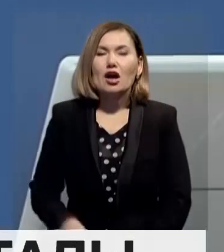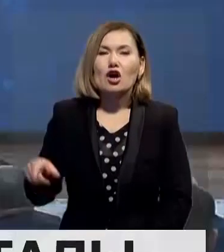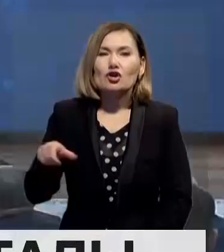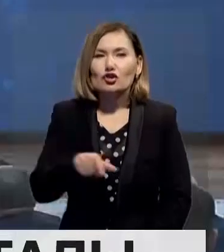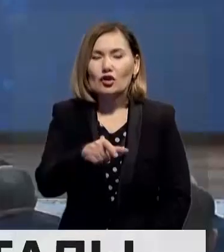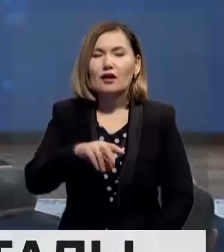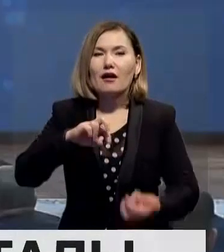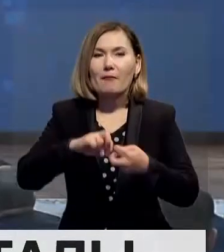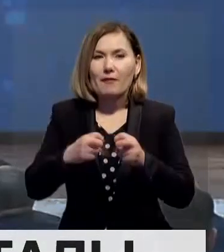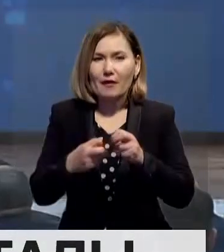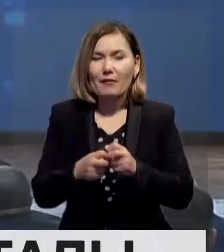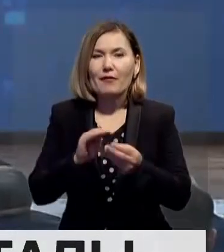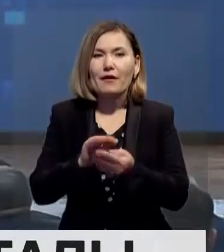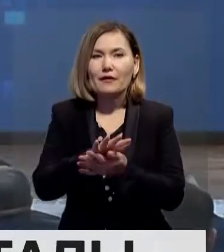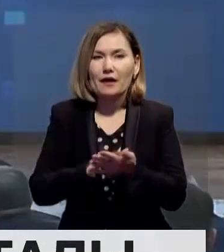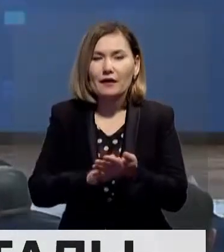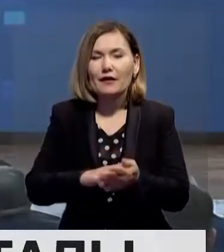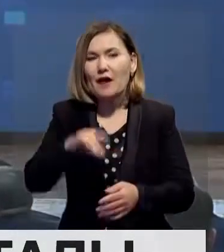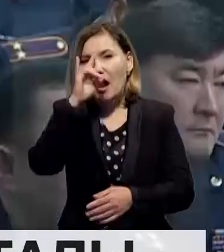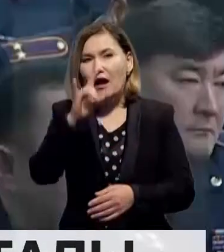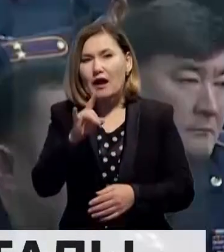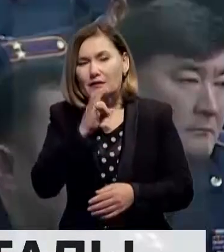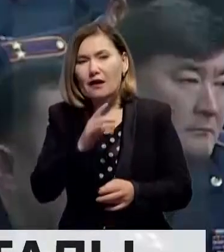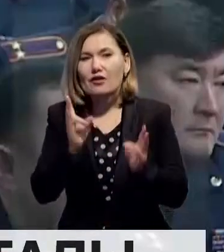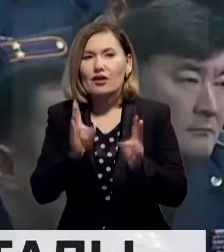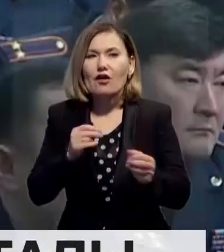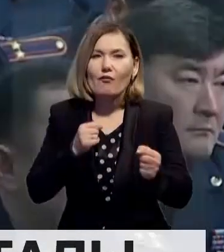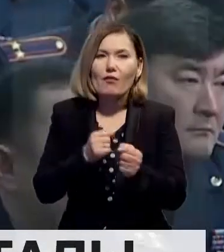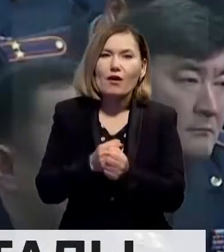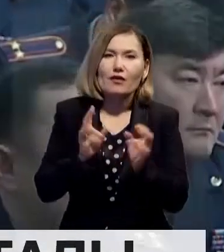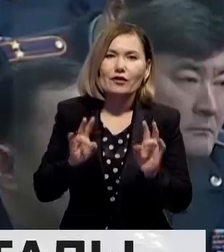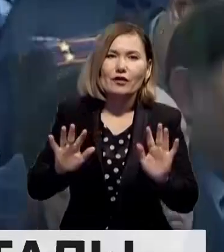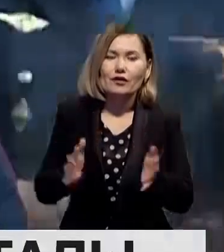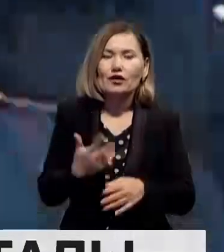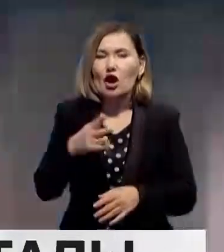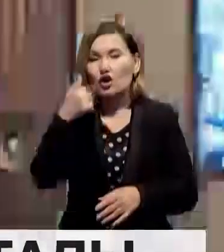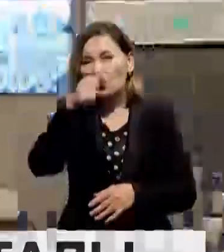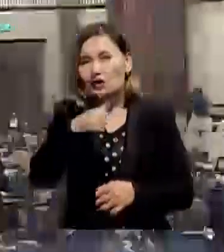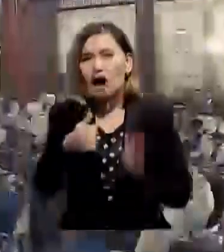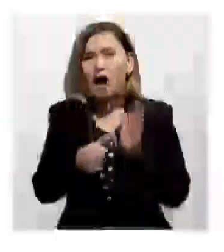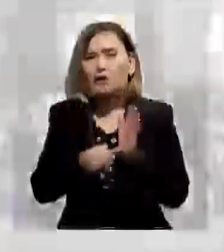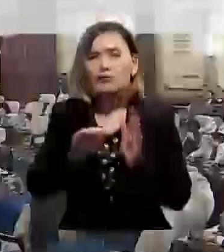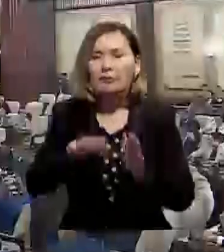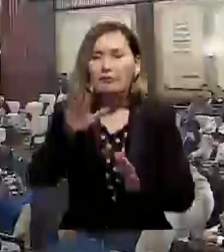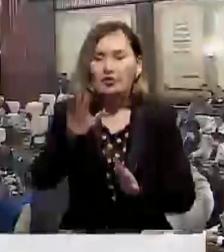Жолдың жайы жабырқатады. Елде көлік апатынан соңғы 3 жылда 6,5 мың адам қаза тапты.